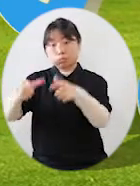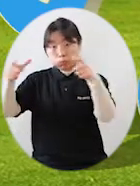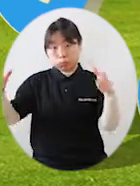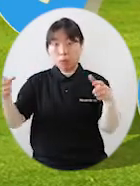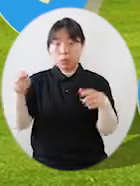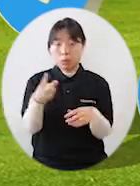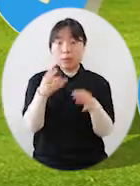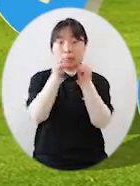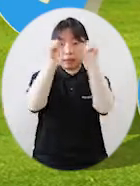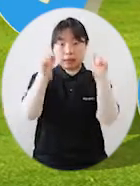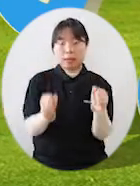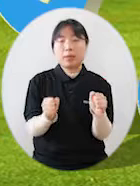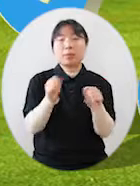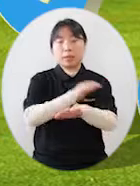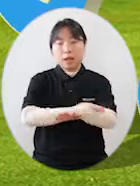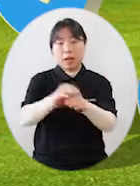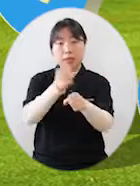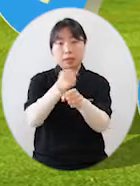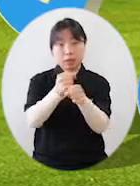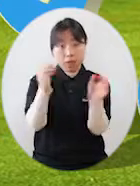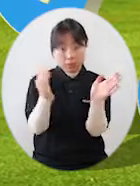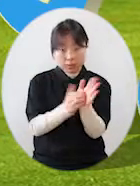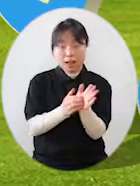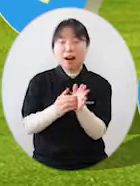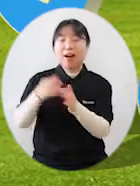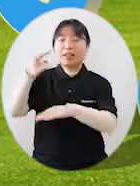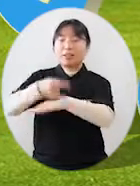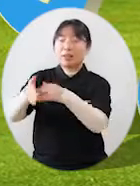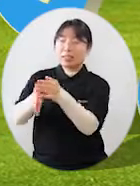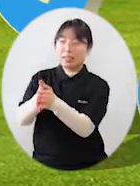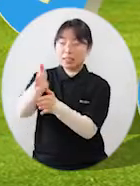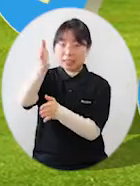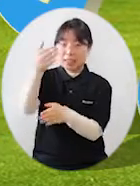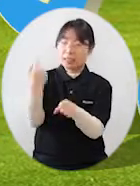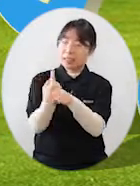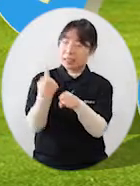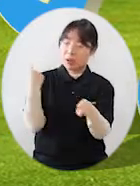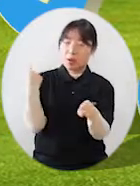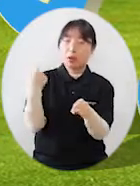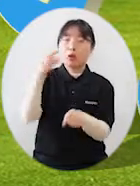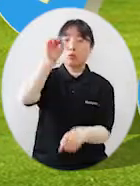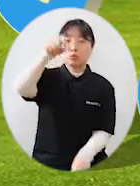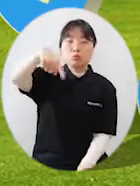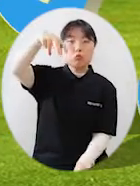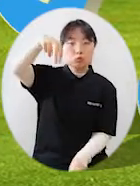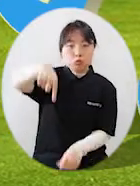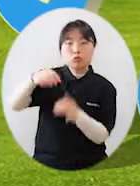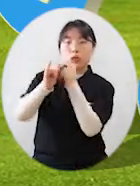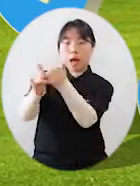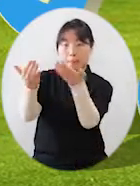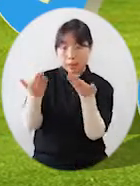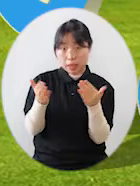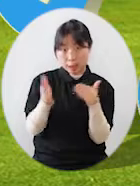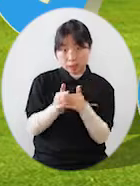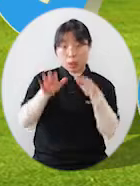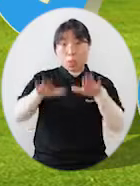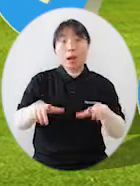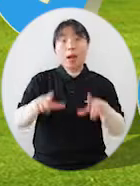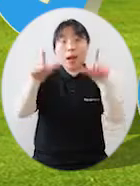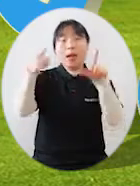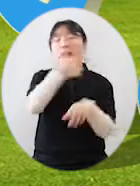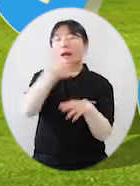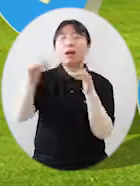시책으로 우수한 평가를 받으며 지난해 우수상에 이어 올해는 대상을 받게 됐습니다. 유영시는